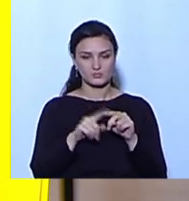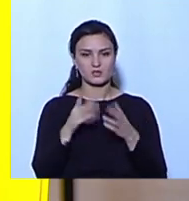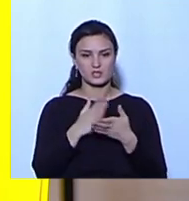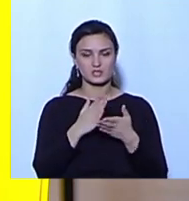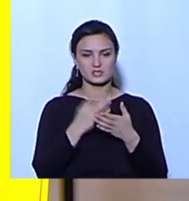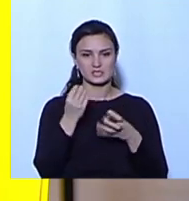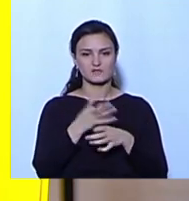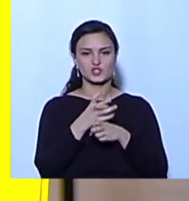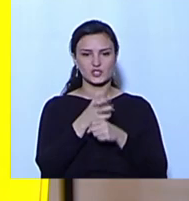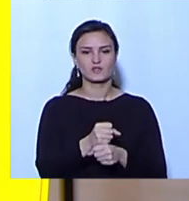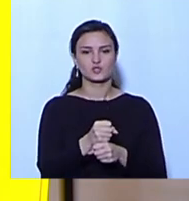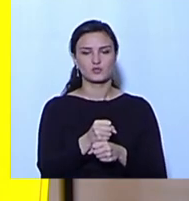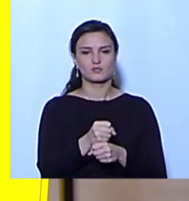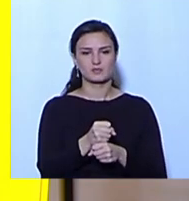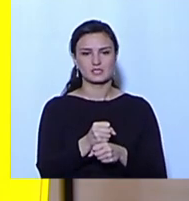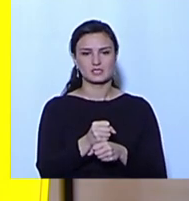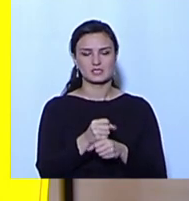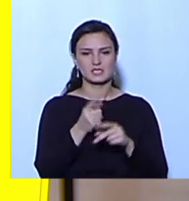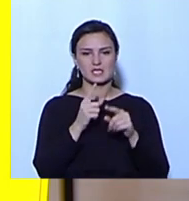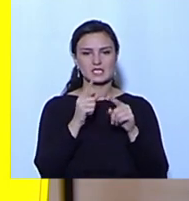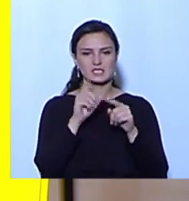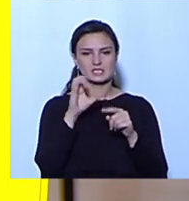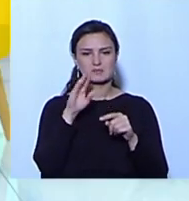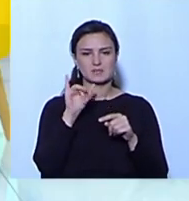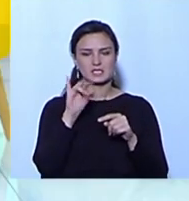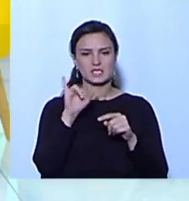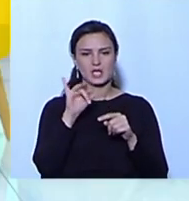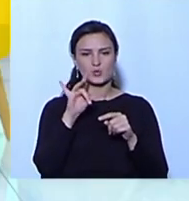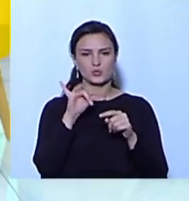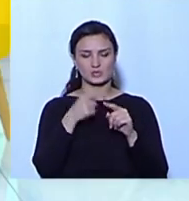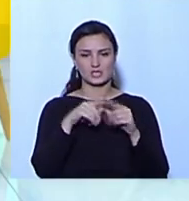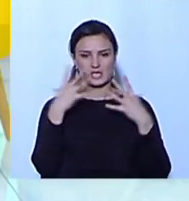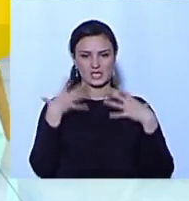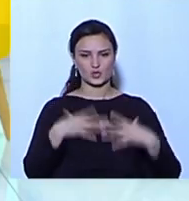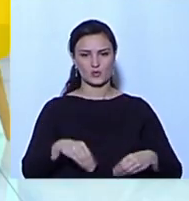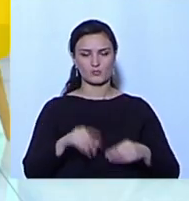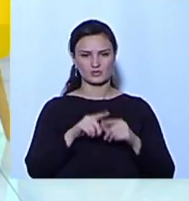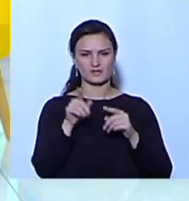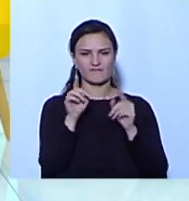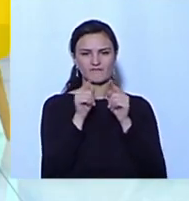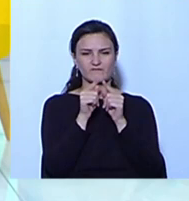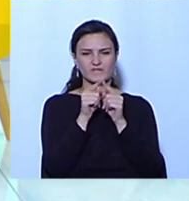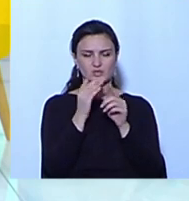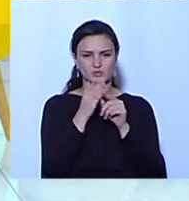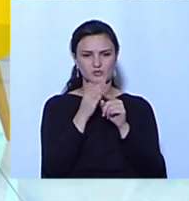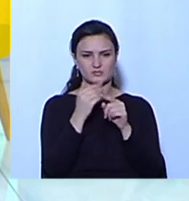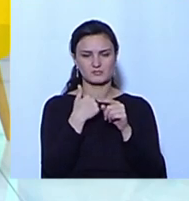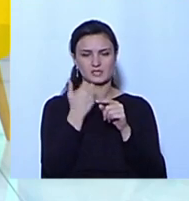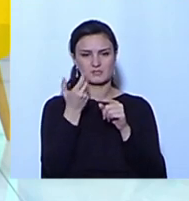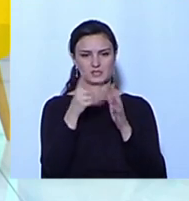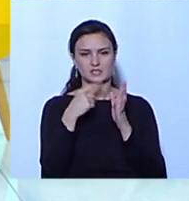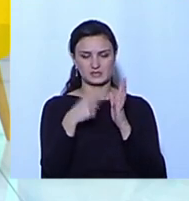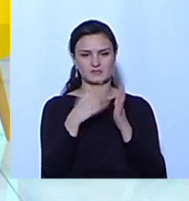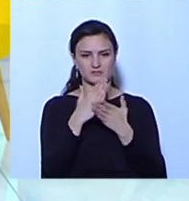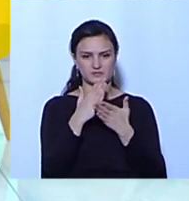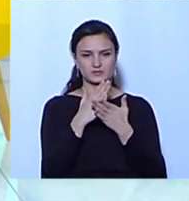კიდე შევიწროება ელემენტარულად სპინალური არხის. ეს შეიძლება გვაქვს ანატომიურად ვიწროა ეს არხი, რომელშიც არის ზურგის ტვინი. მე რამდენიმე კითხვა